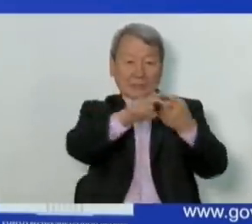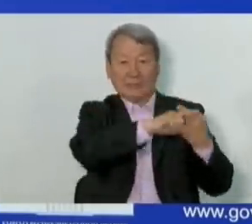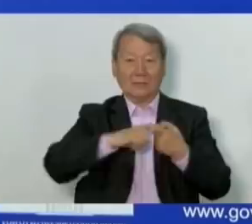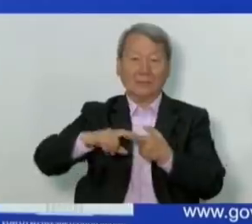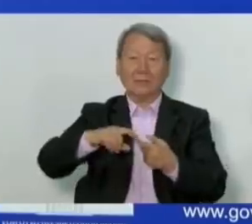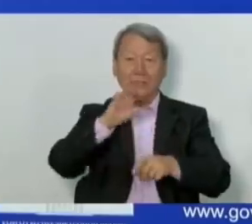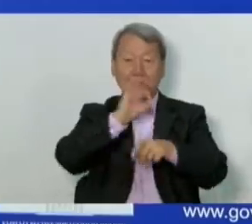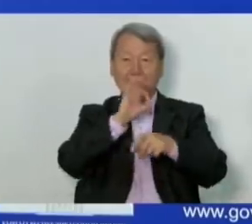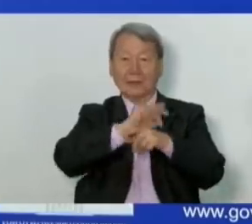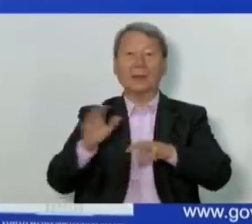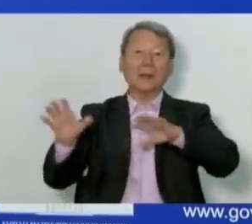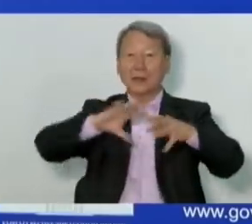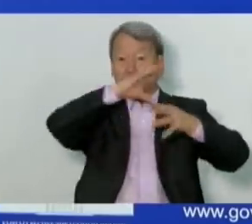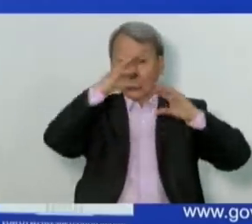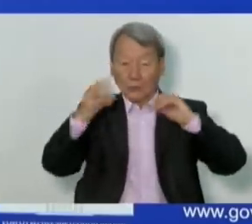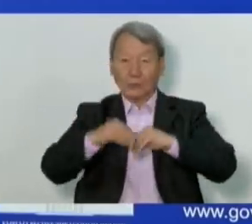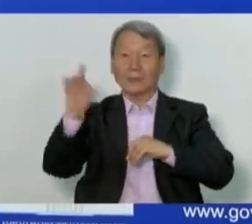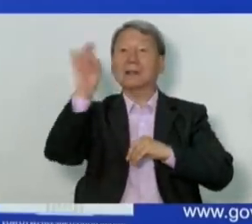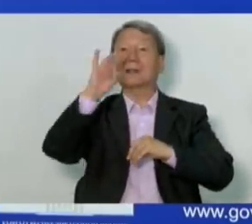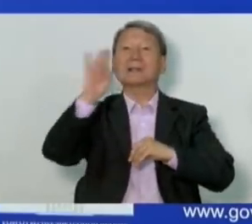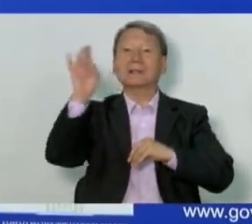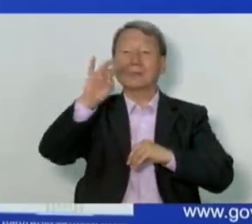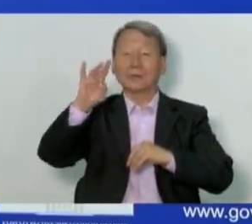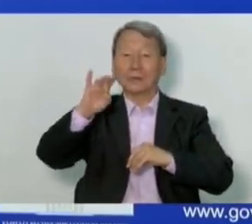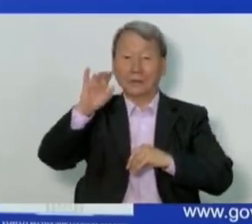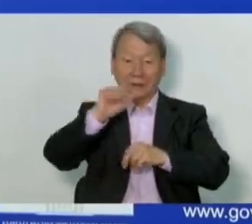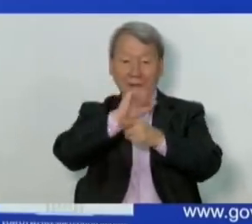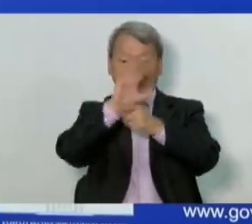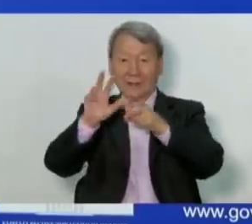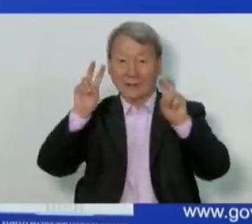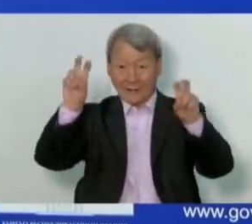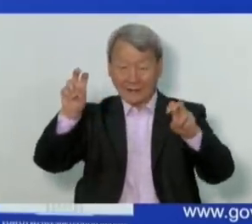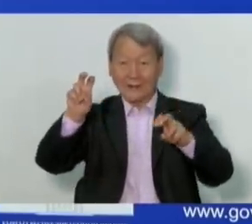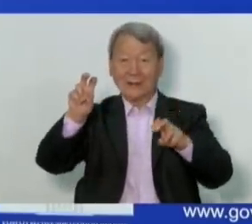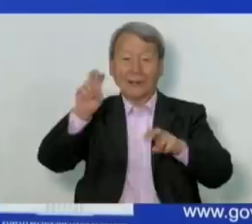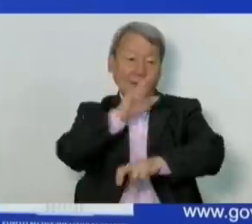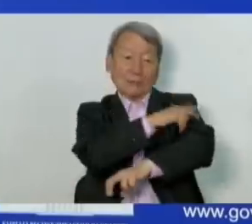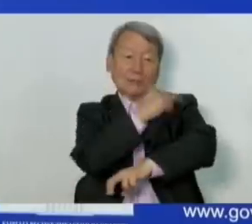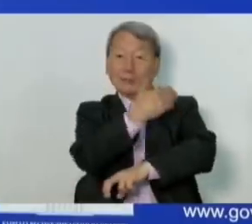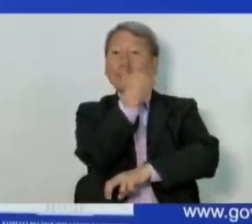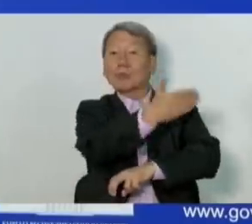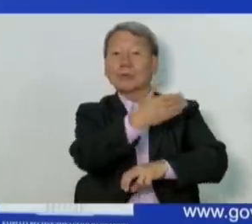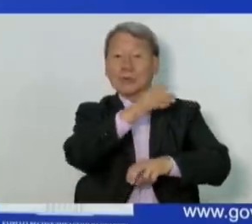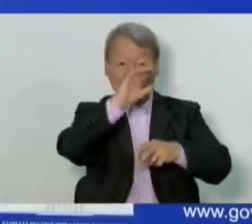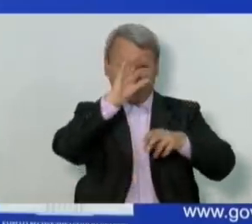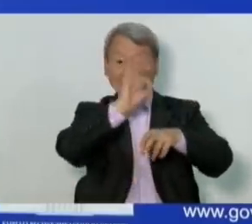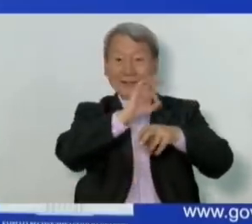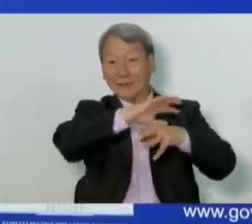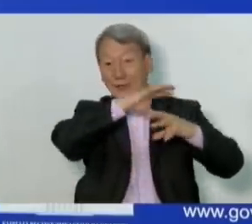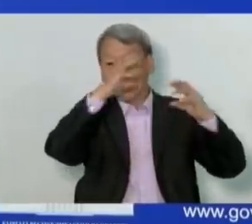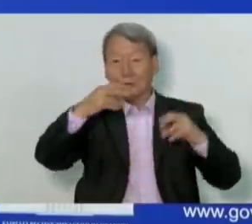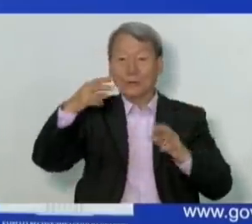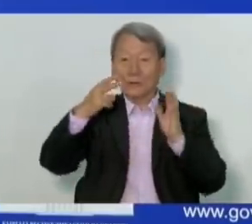Жалпысынан республика бойынша ковид диагнозы тастықталған медициналық қызматкелердің саны